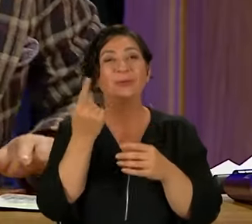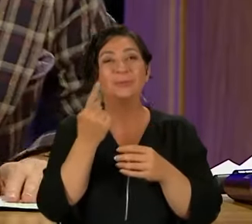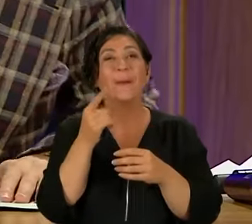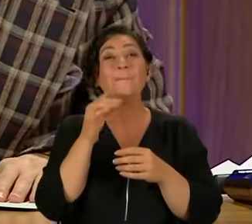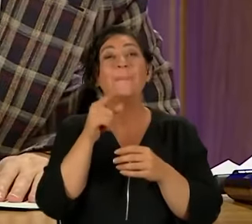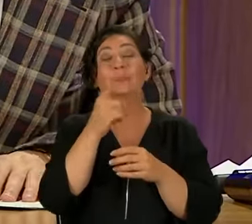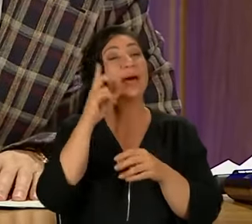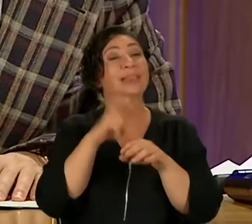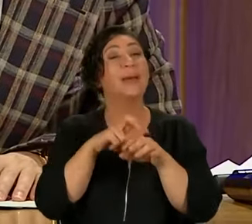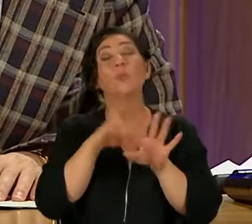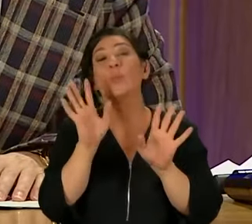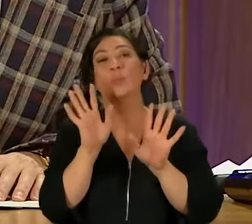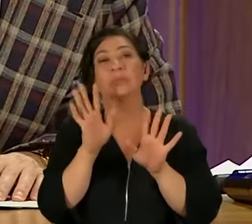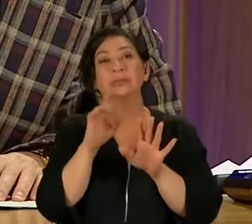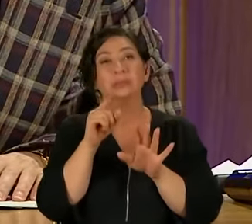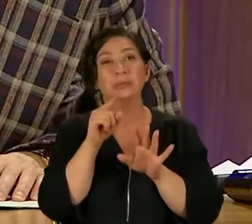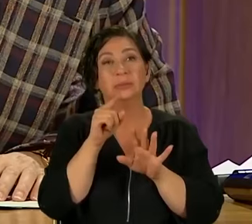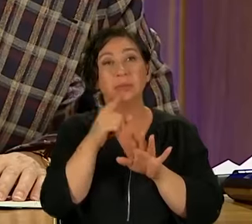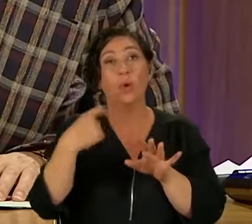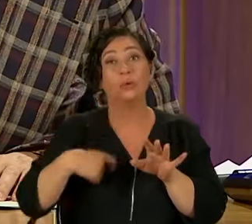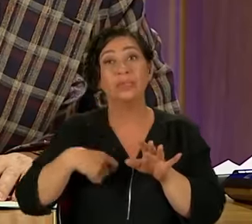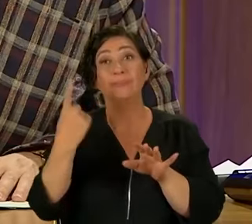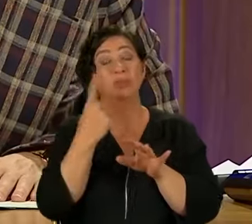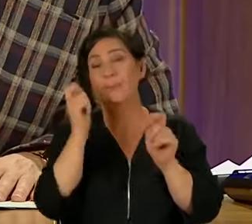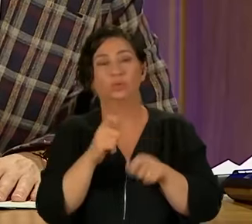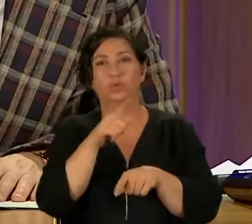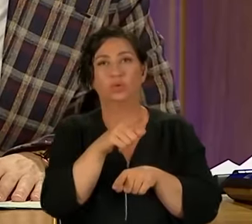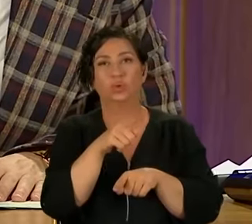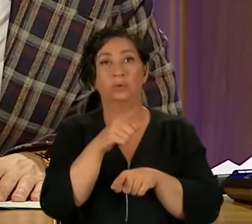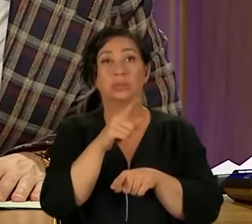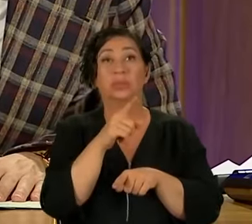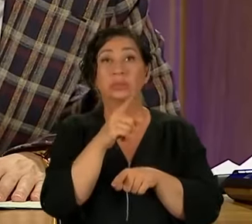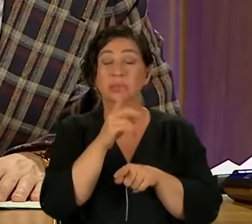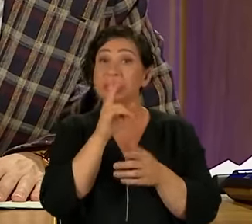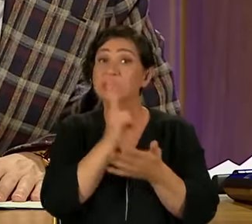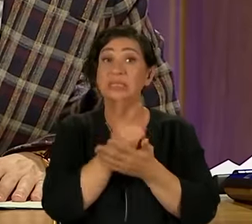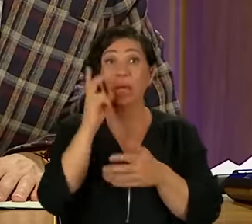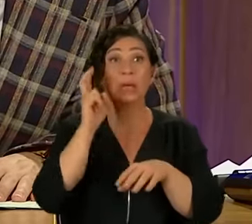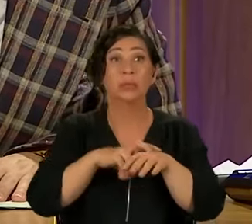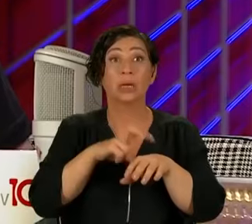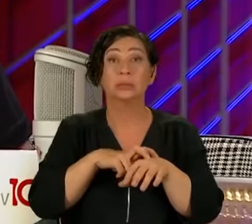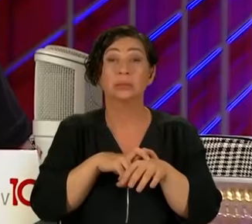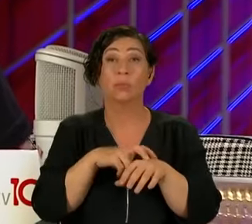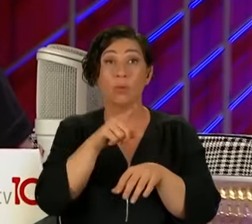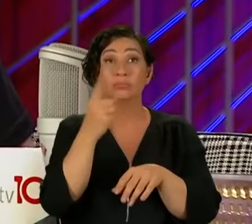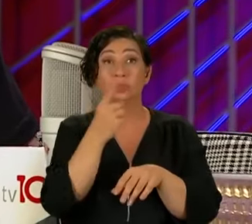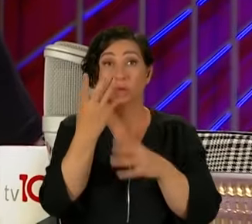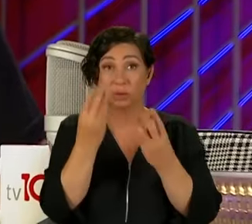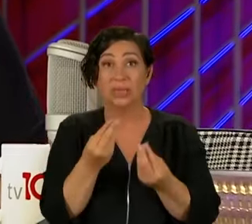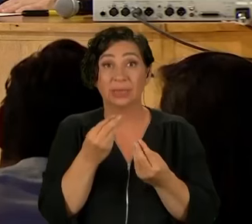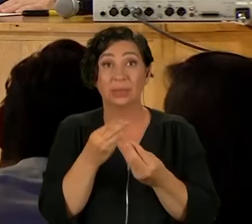Hayır, ben bunu hatırlamıyorum. Çünkü sen çok özel bir şey yapıyorsun. Bunu eyvallah değil mi? Kesinlikle hatırlardık yani. Böyle bir şey